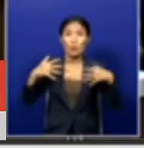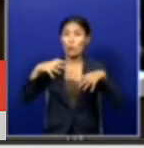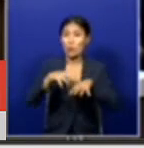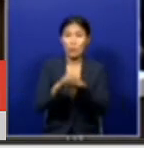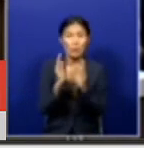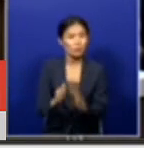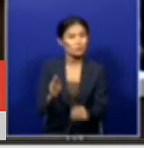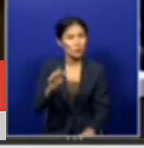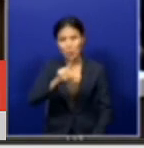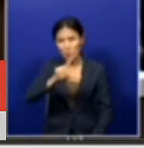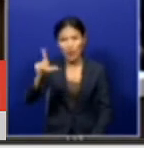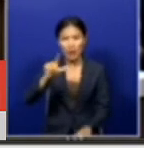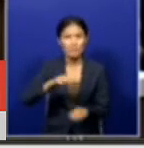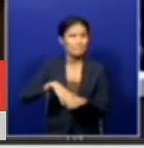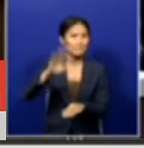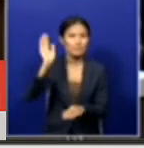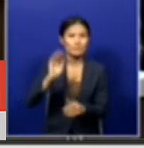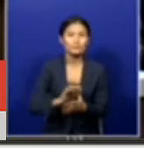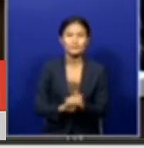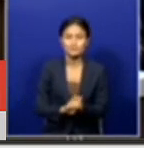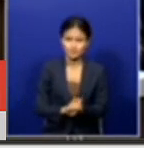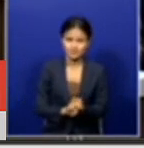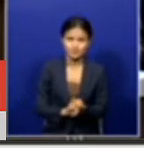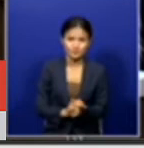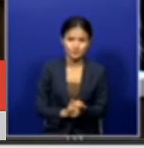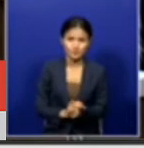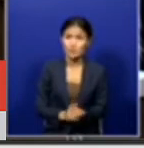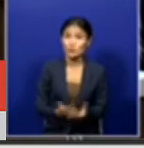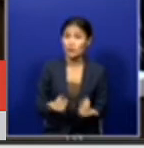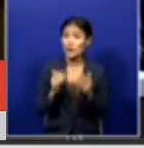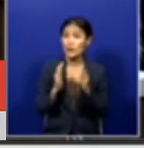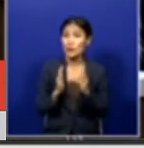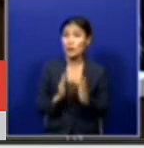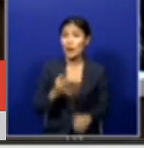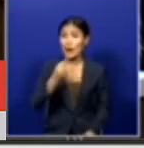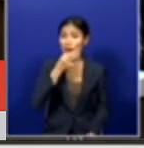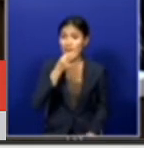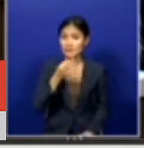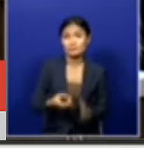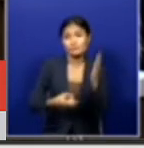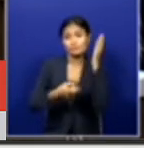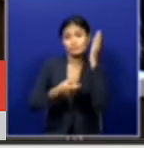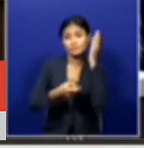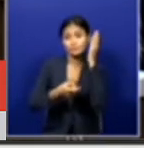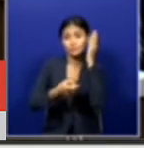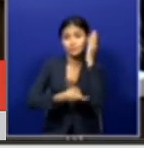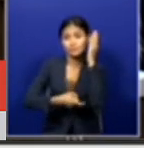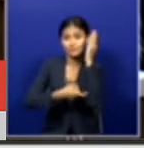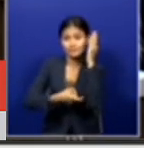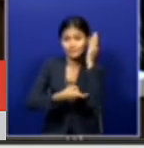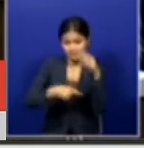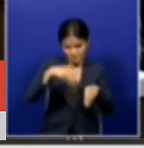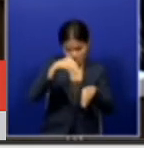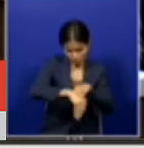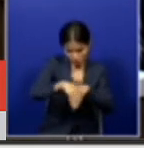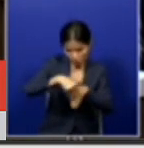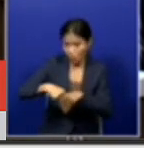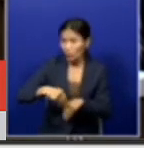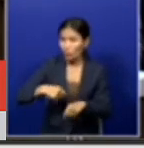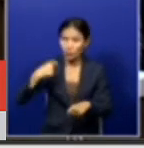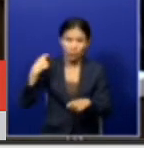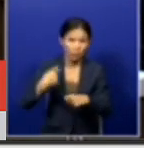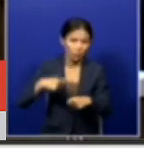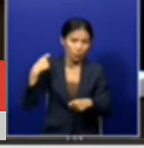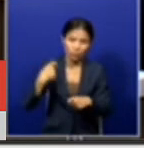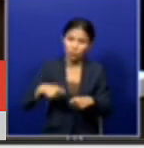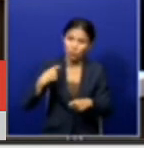คนก็ผมคิดว่าเกษตรกรปลูกยางพาราทุกยากอย่างยิ่งด้วย